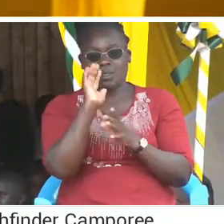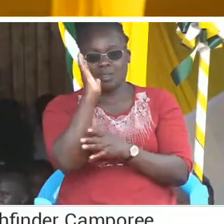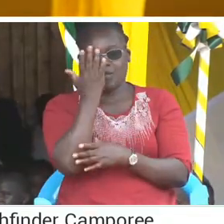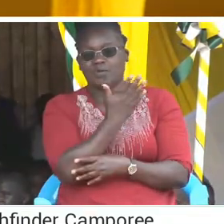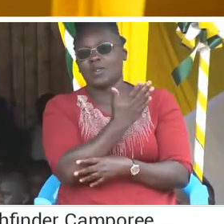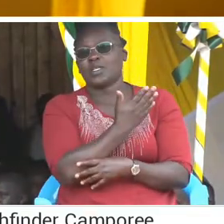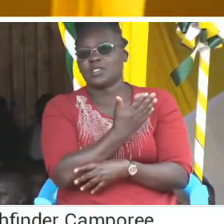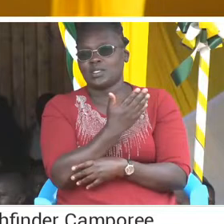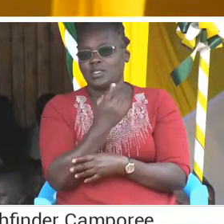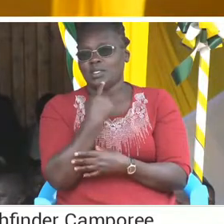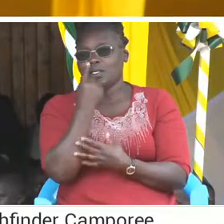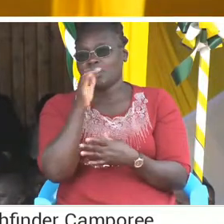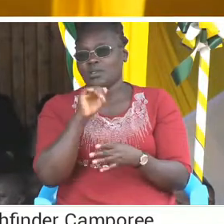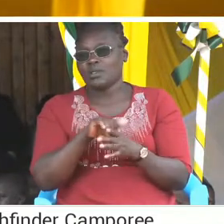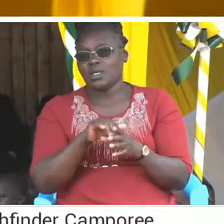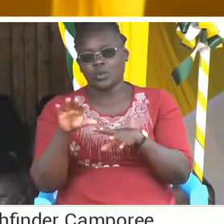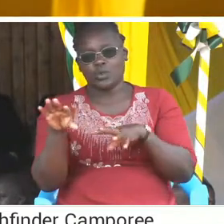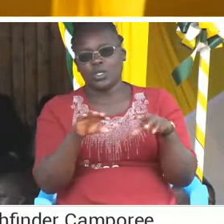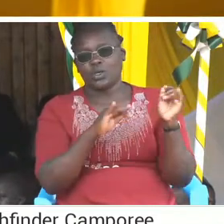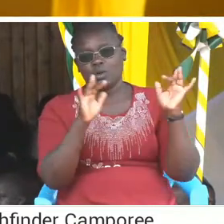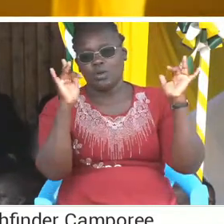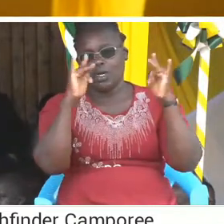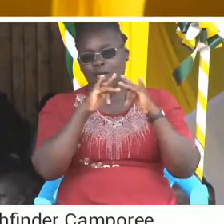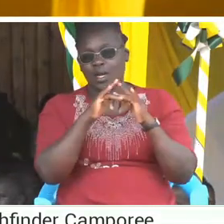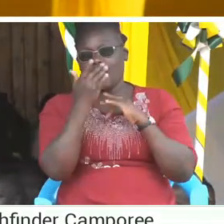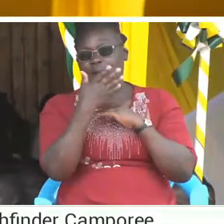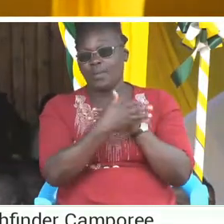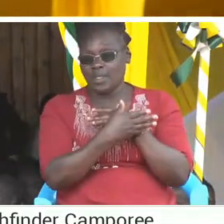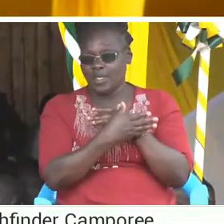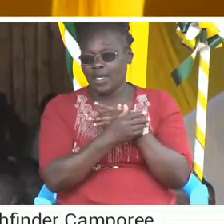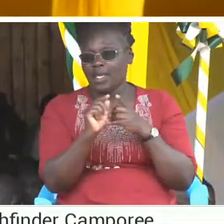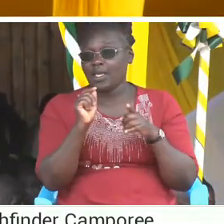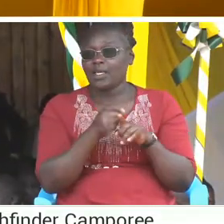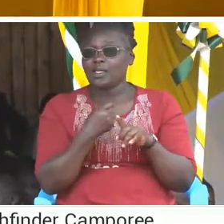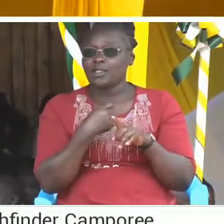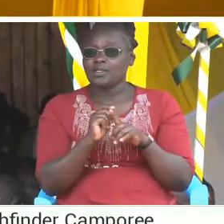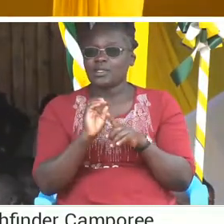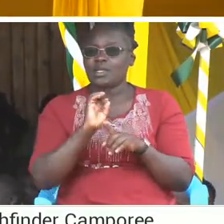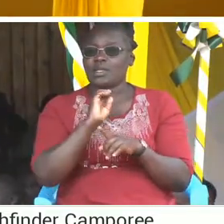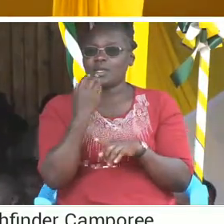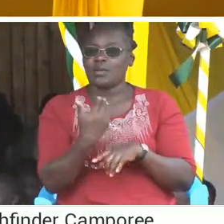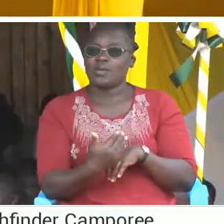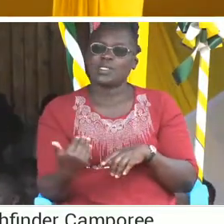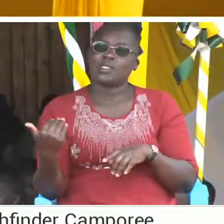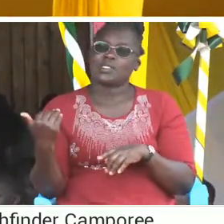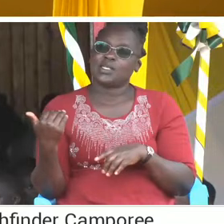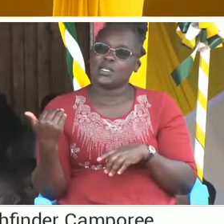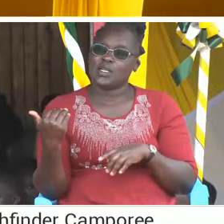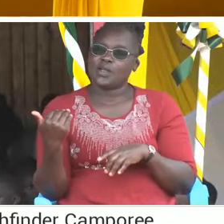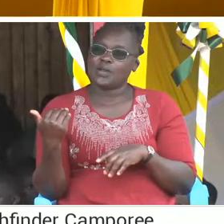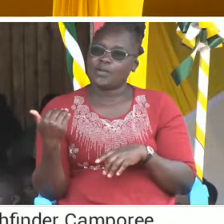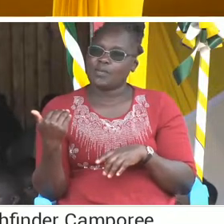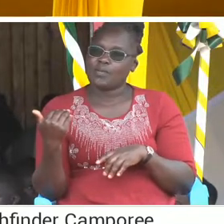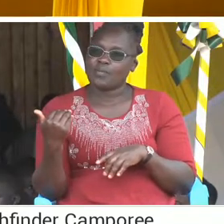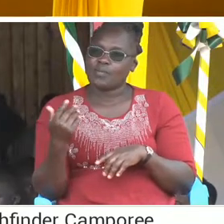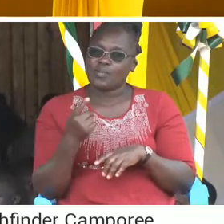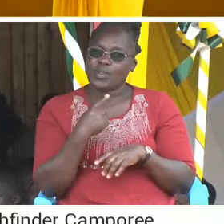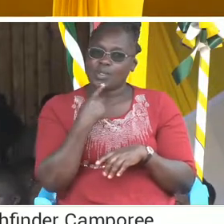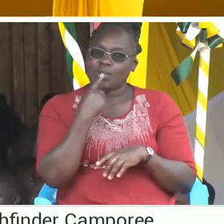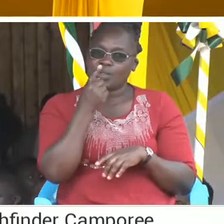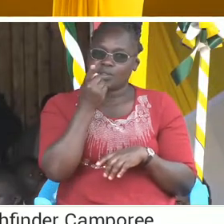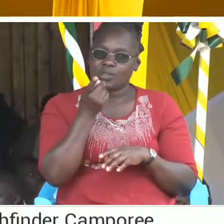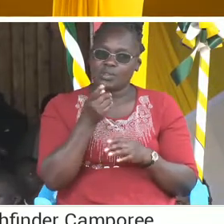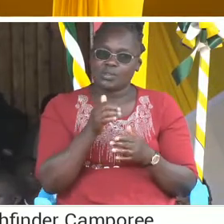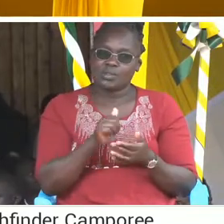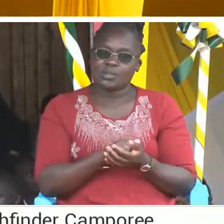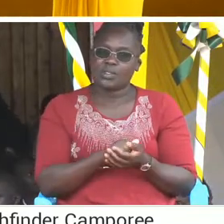kama tunapata forest about 100 acres or 50 acres, we are able to train even wale CEO ya